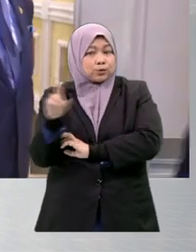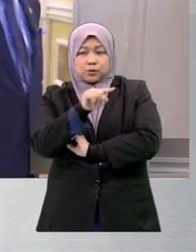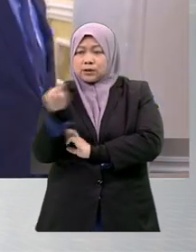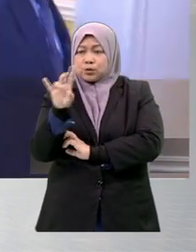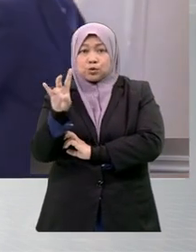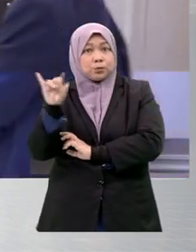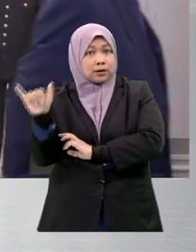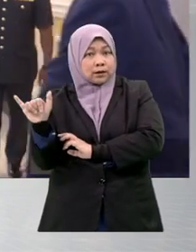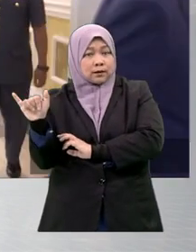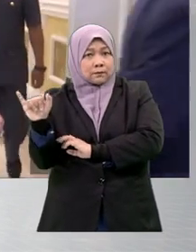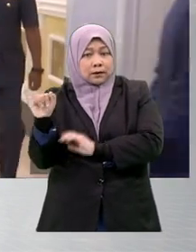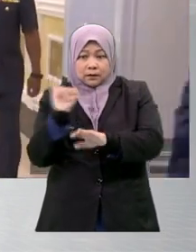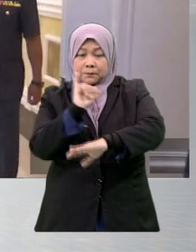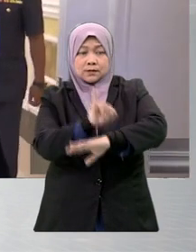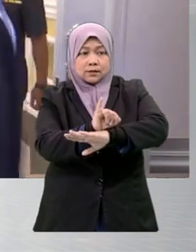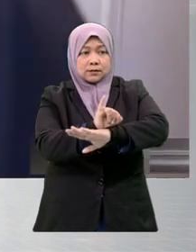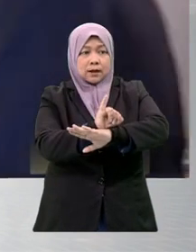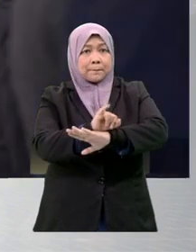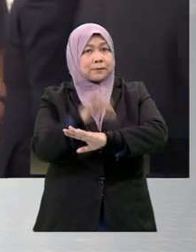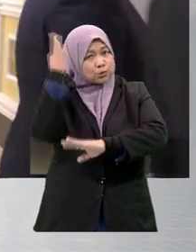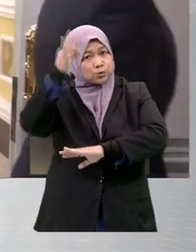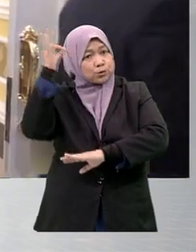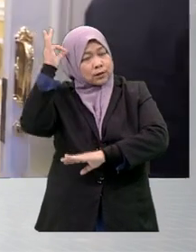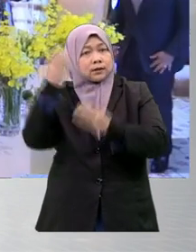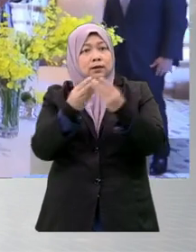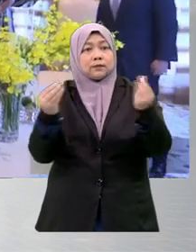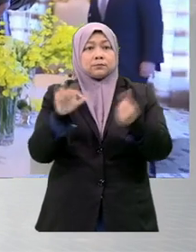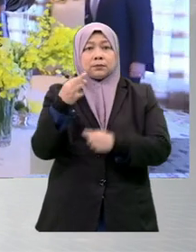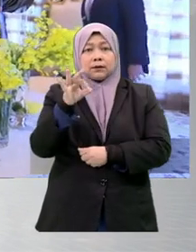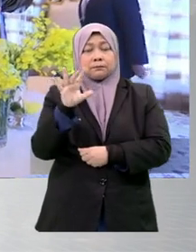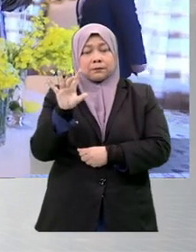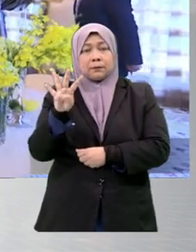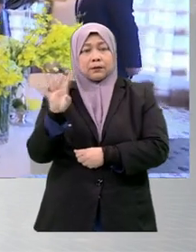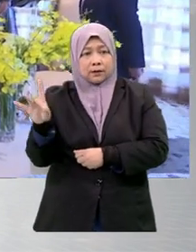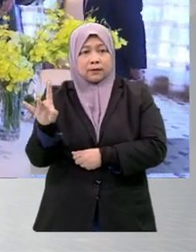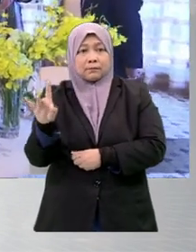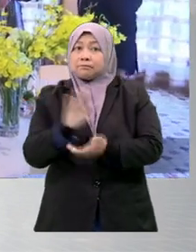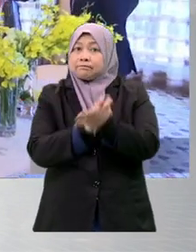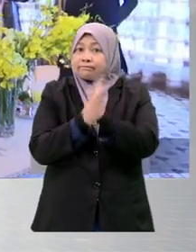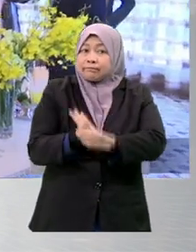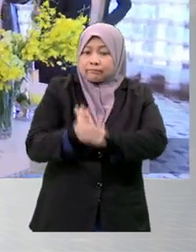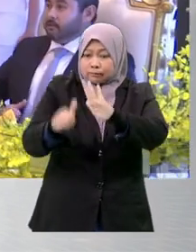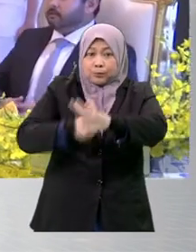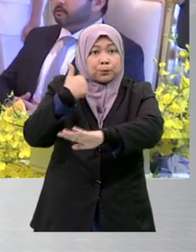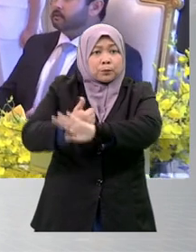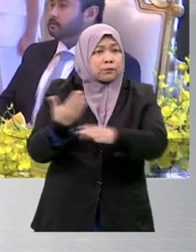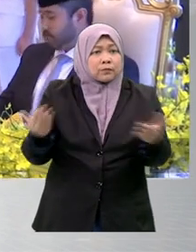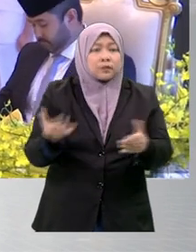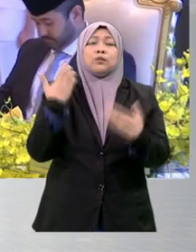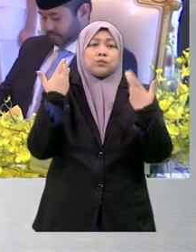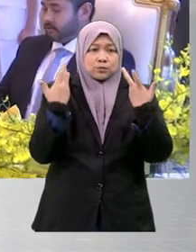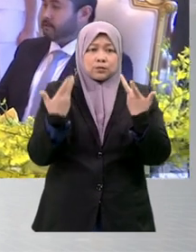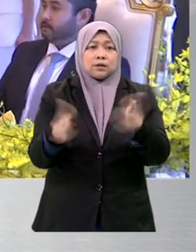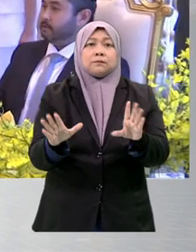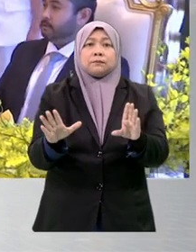76 pada perjanjian persekutuan Tanah Melayu 1948 jadi kewujudan itu telah